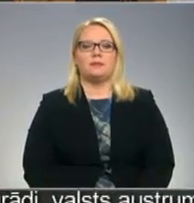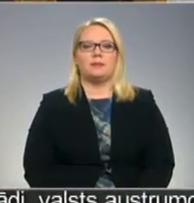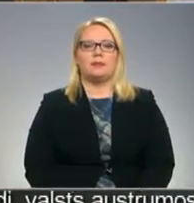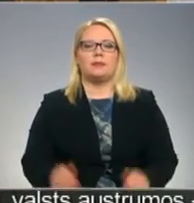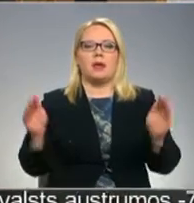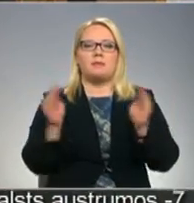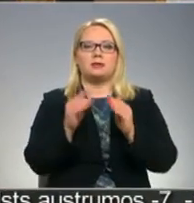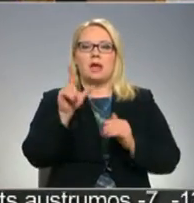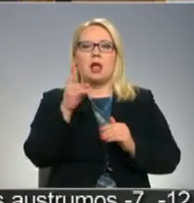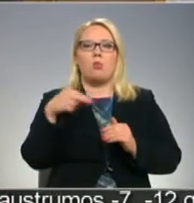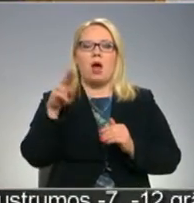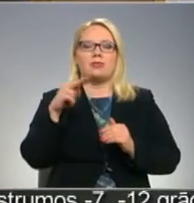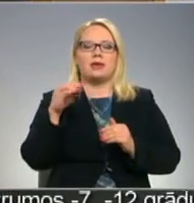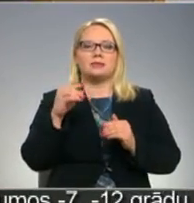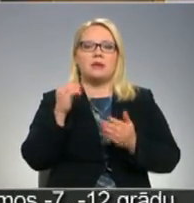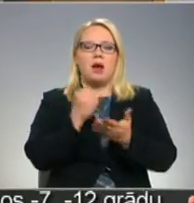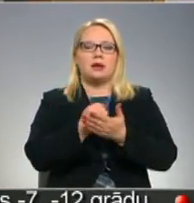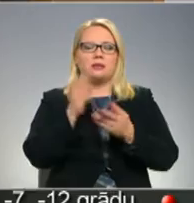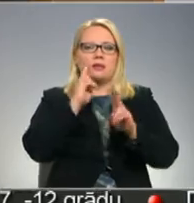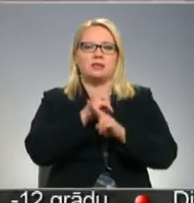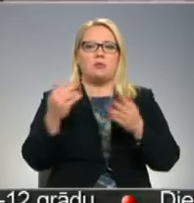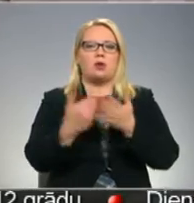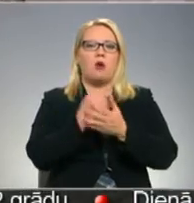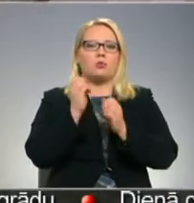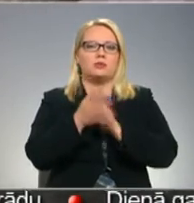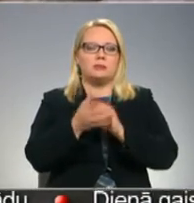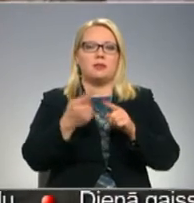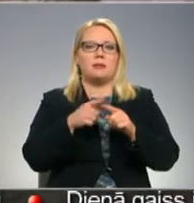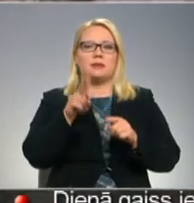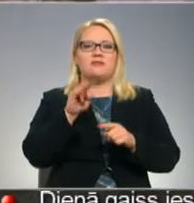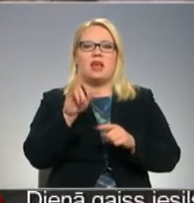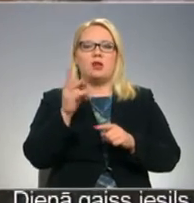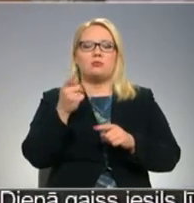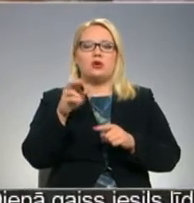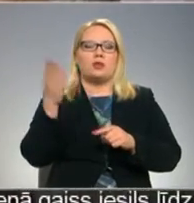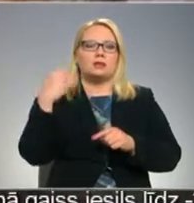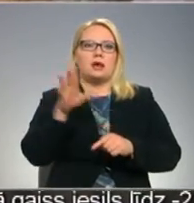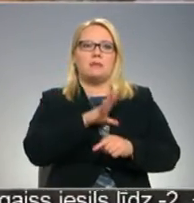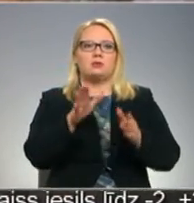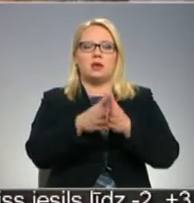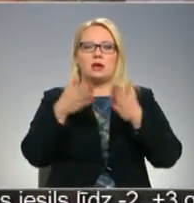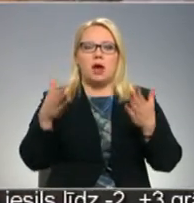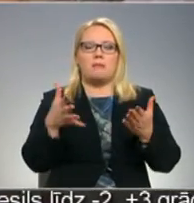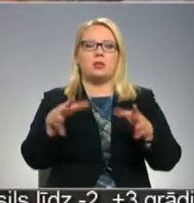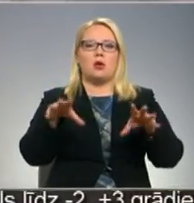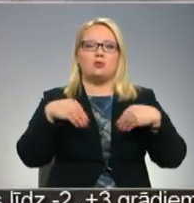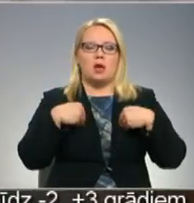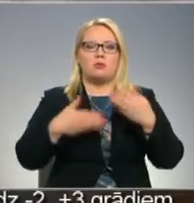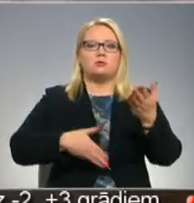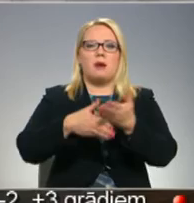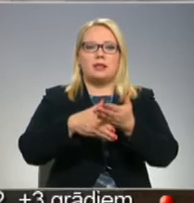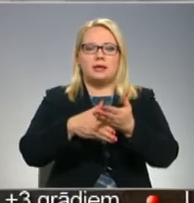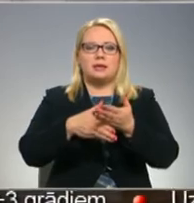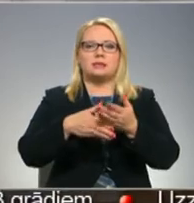Mazajā Lodes pagastā ne visiem viegli saprast jauno sistēmu, tāpēc Ina Viļumsone, kura savulaik bijusi grāmatvede, uzņēmusies izpalīdzēt